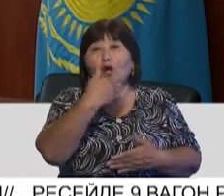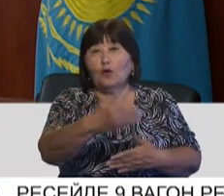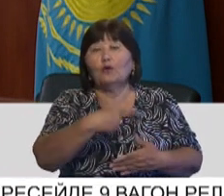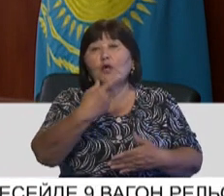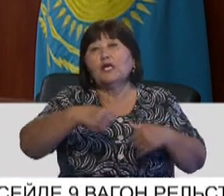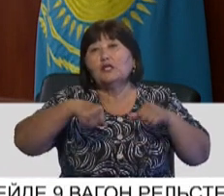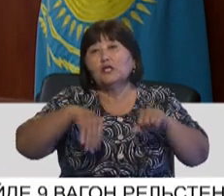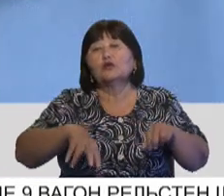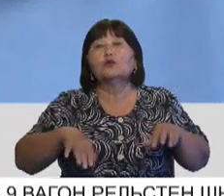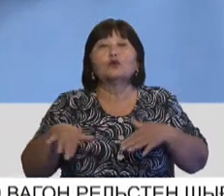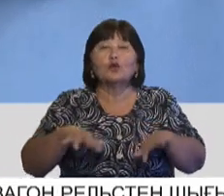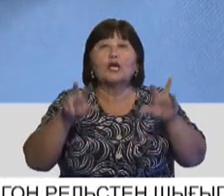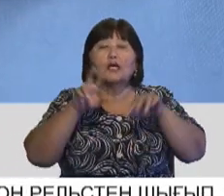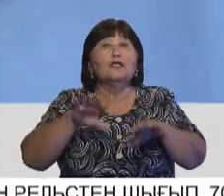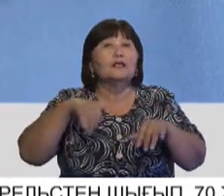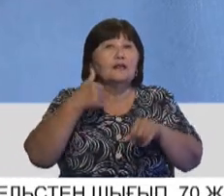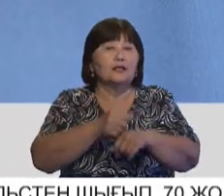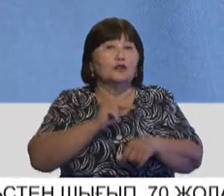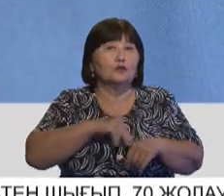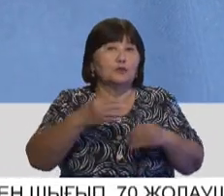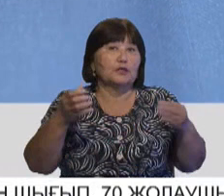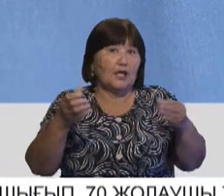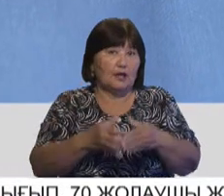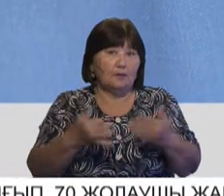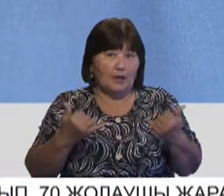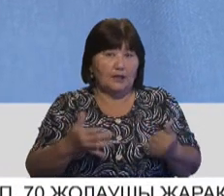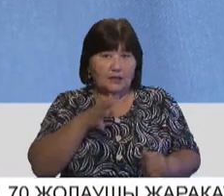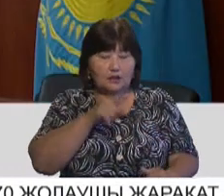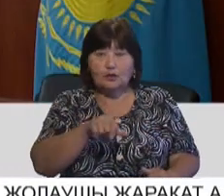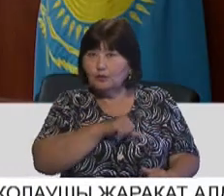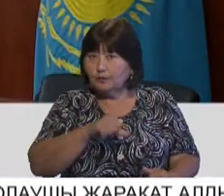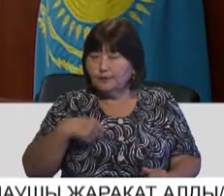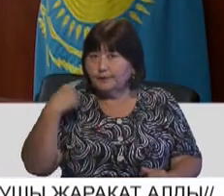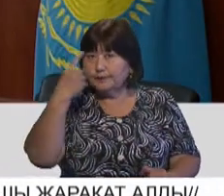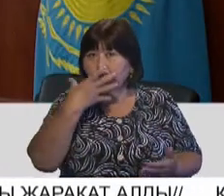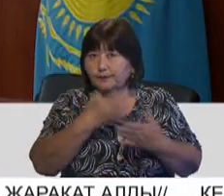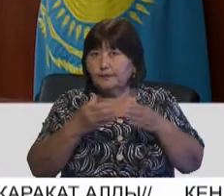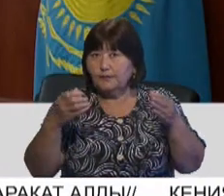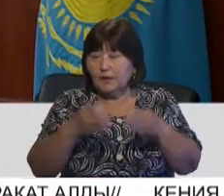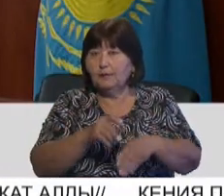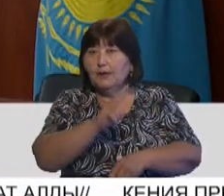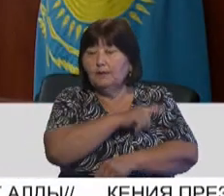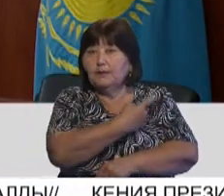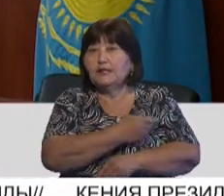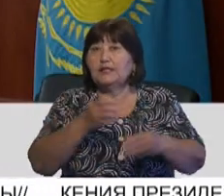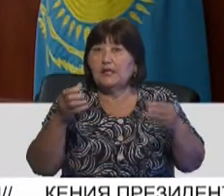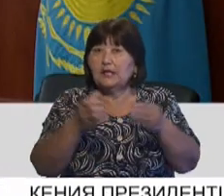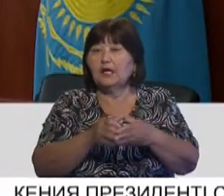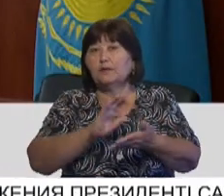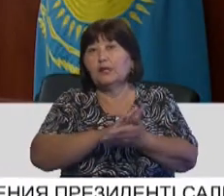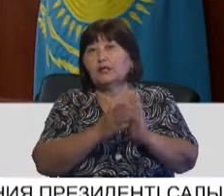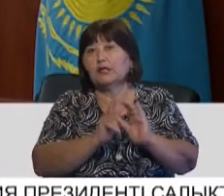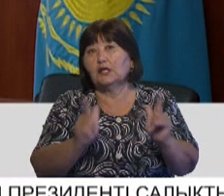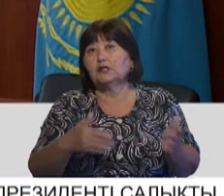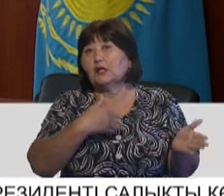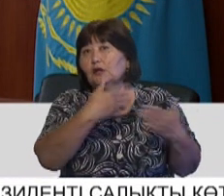одан шешу жолдарын қарастырамыз. Негізінде жұмыс беруші компаниялар қазіргі кезде олар өздері жеке компаниялармен, медициналық компаниялармен шартқа